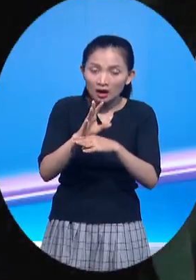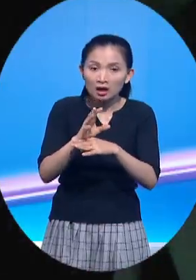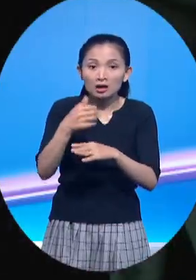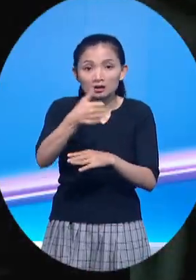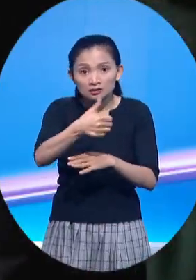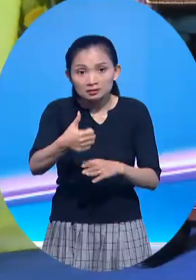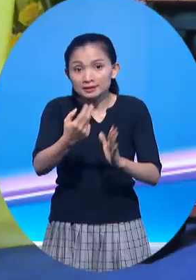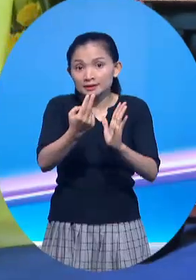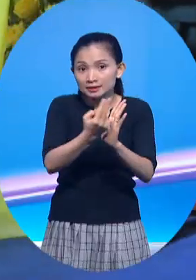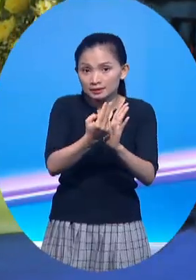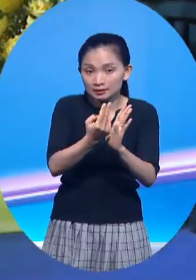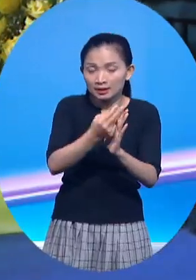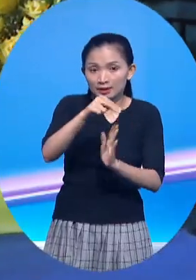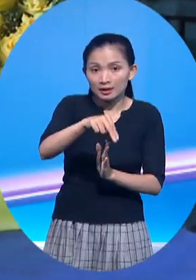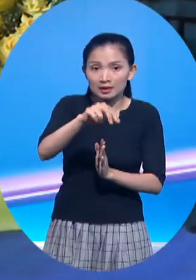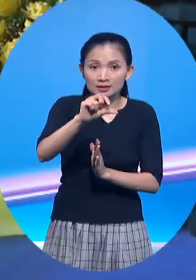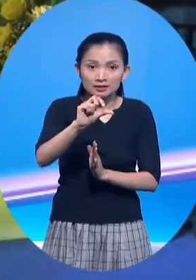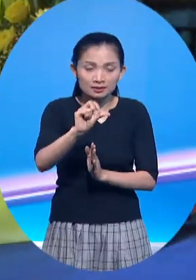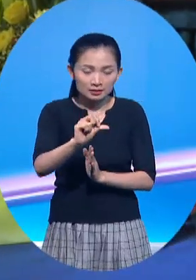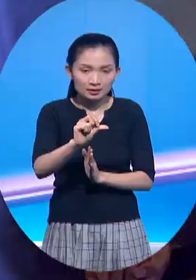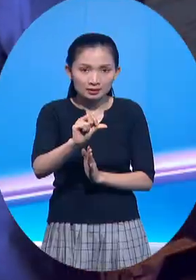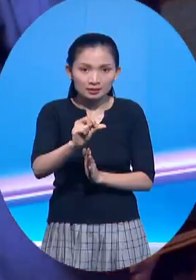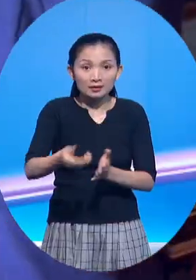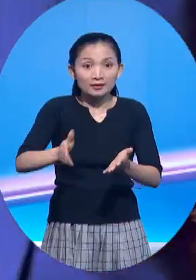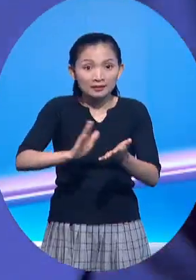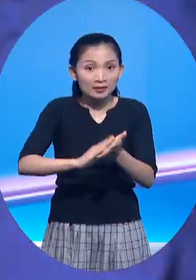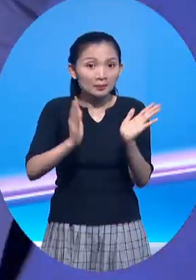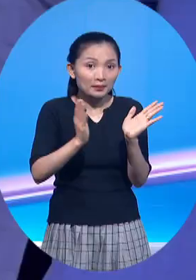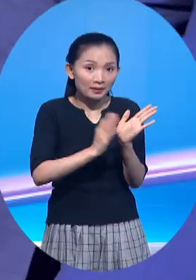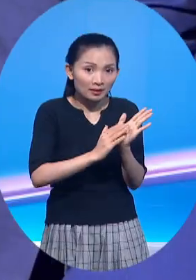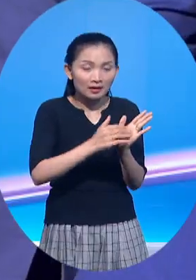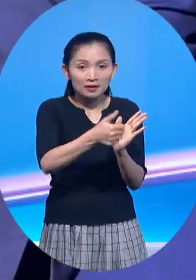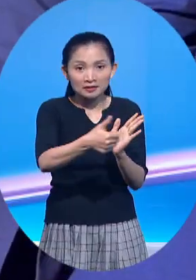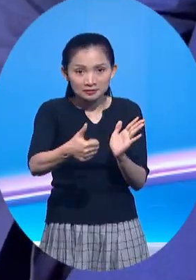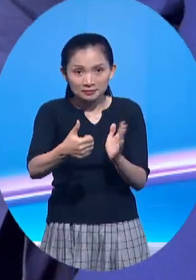viên và tri ân những cá nhân đơn vị có nhiều đóng góp tích cực cho hoạt động chung của hội.